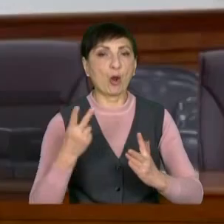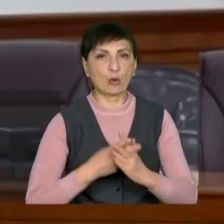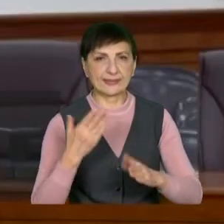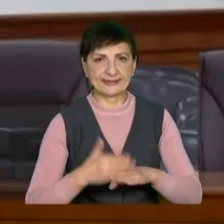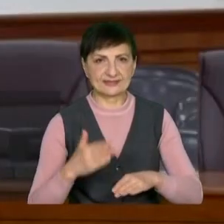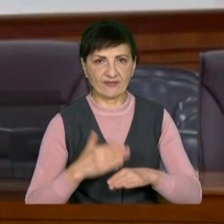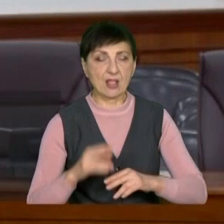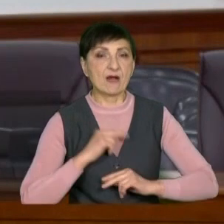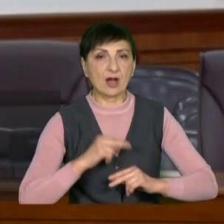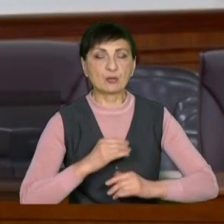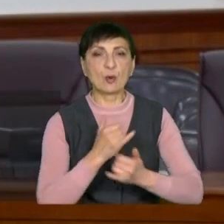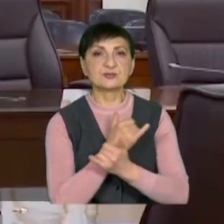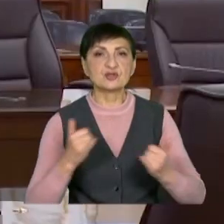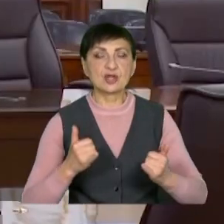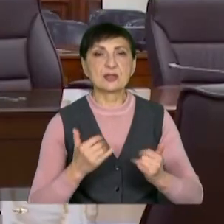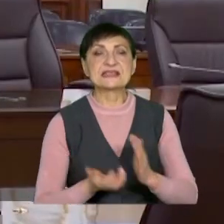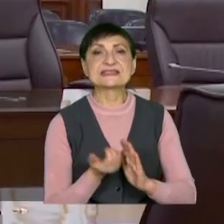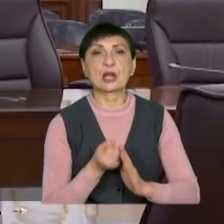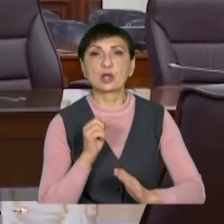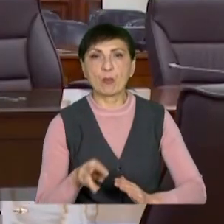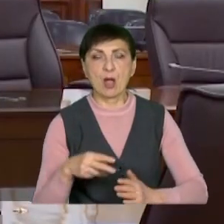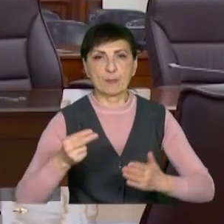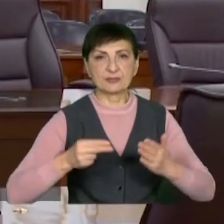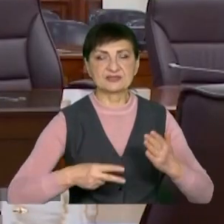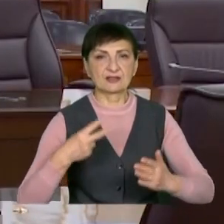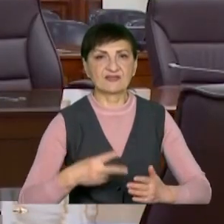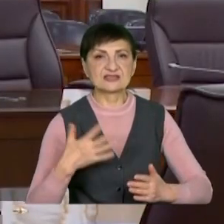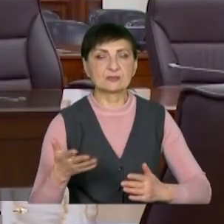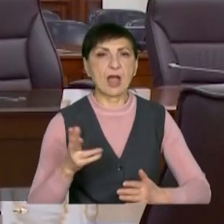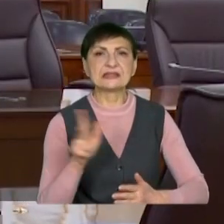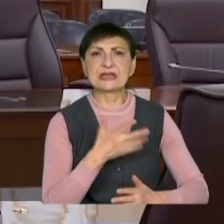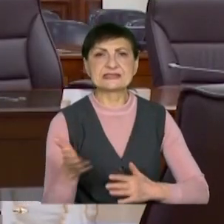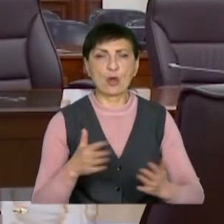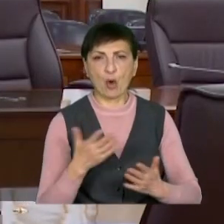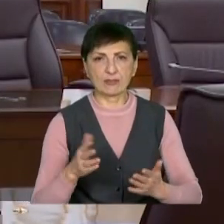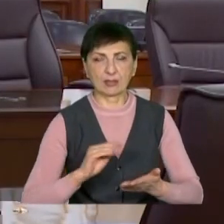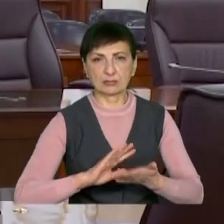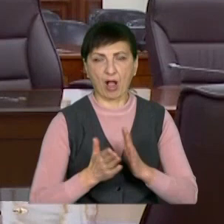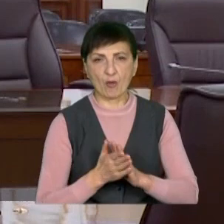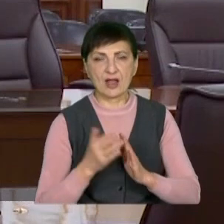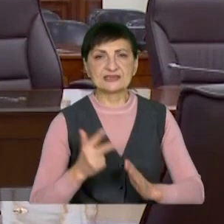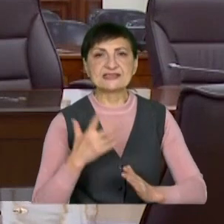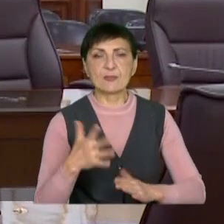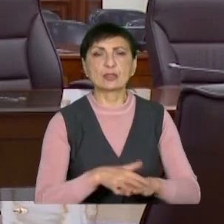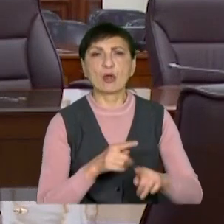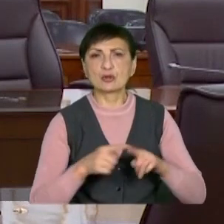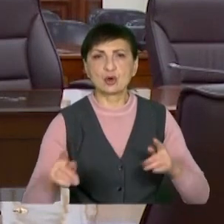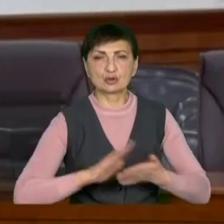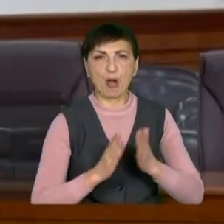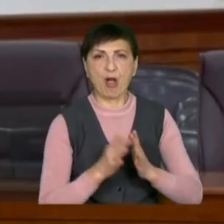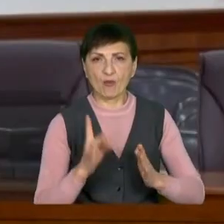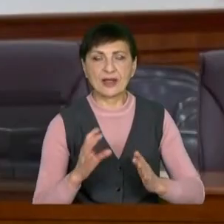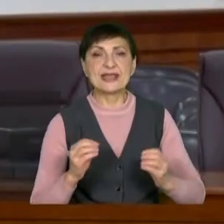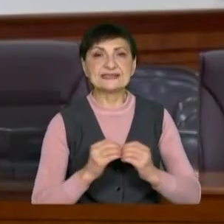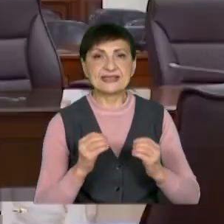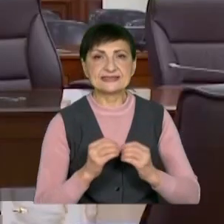кредитование. В работе по обеспечению сырьем подписано 25 трехсторонних соглашений, заключено 35 долгосрочных договоров и